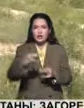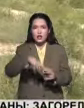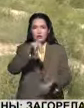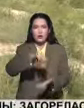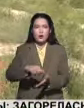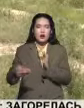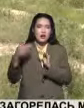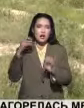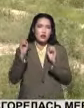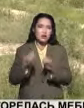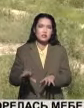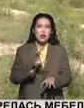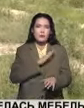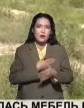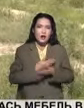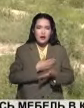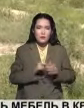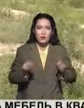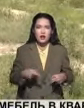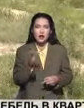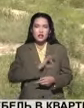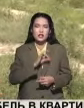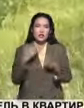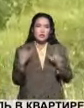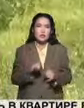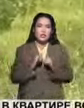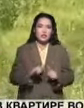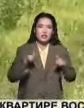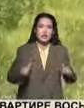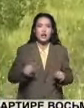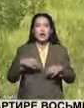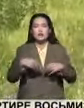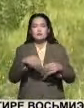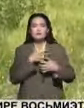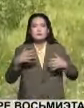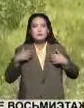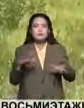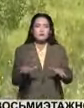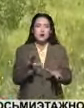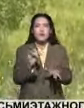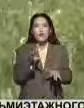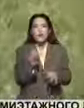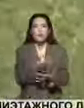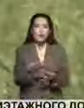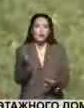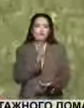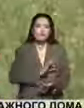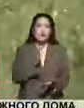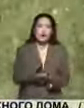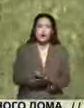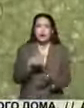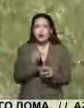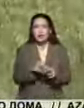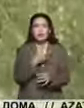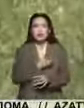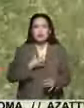участки, ранее заброшенные, начали активно осваивать. Теперь здесь расширяются площади для выпаса скота и фермерские угодья. Эксперты отмечают, что важно не